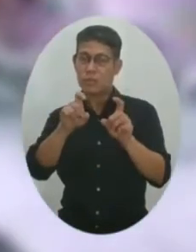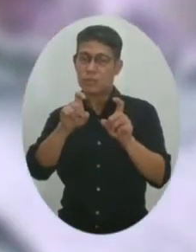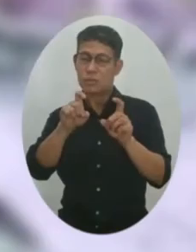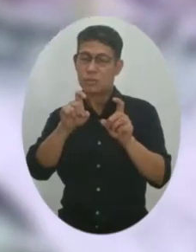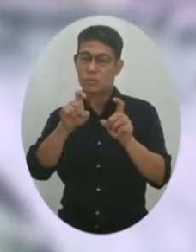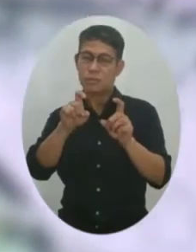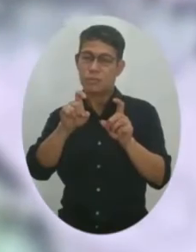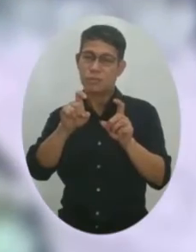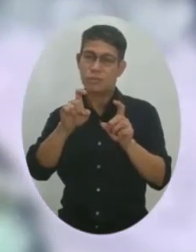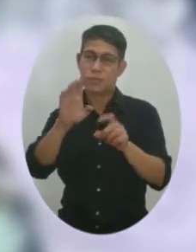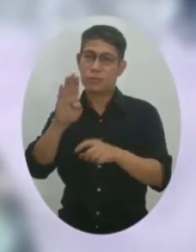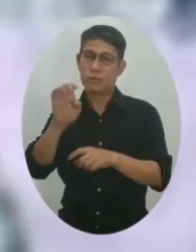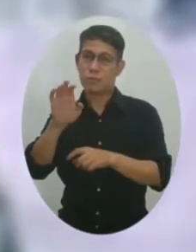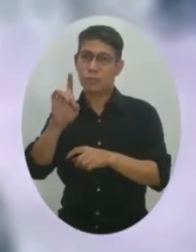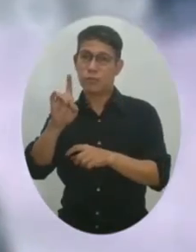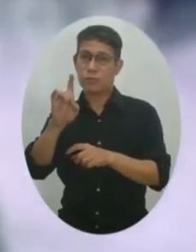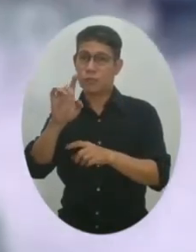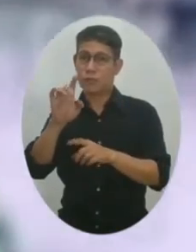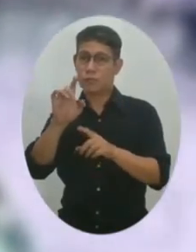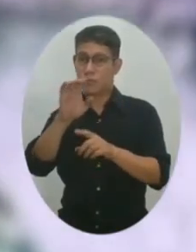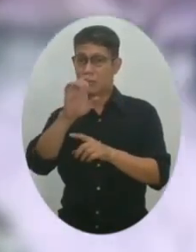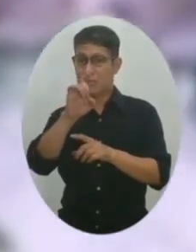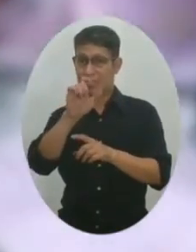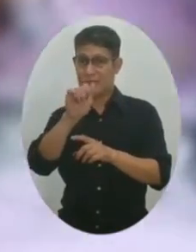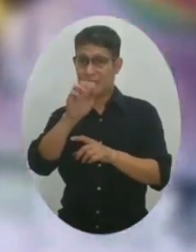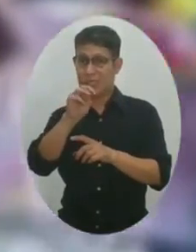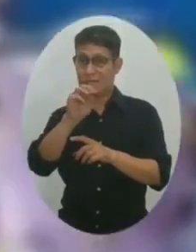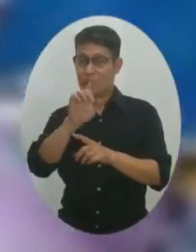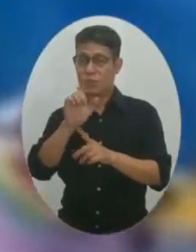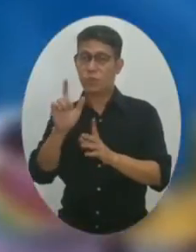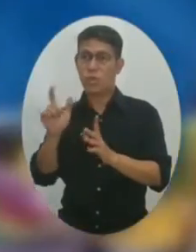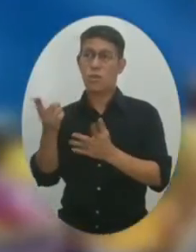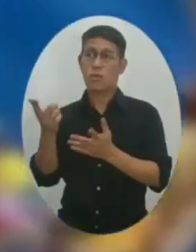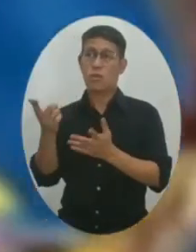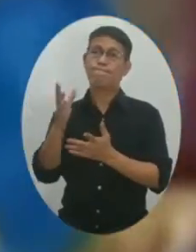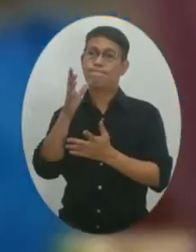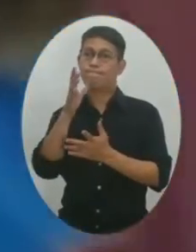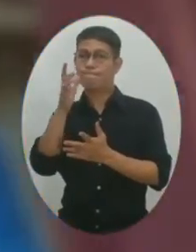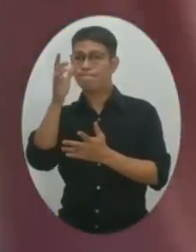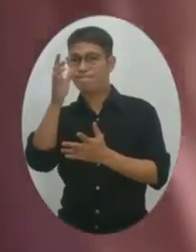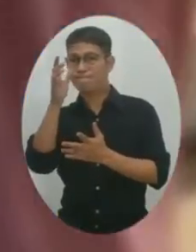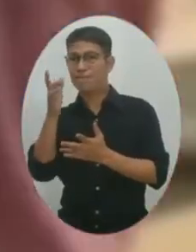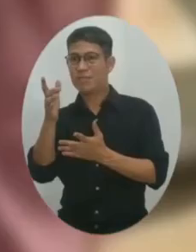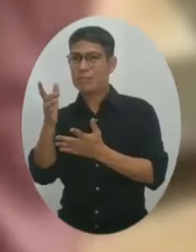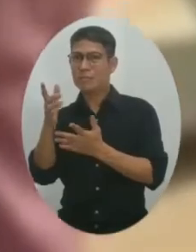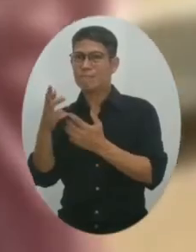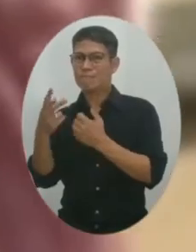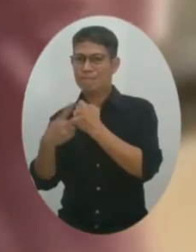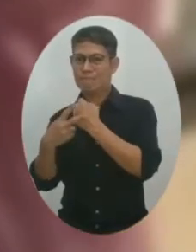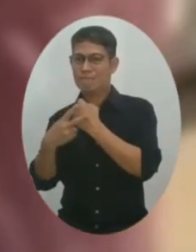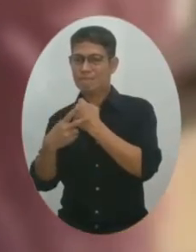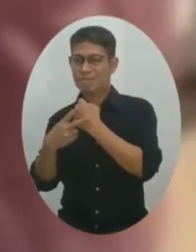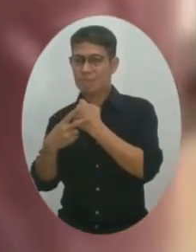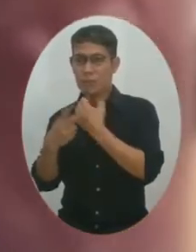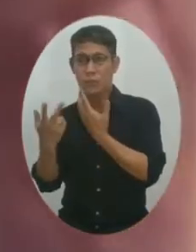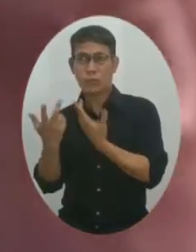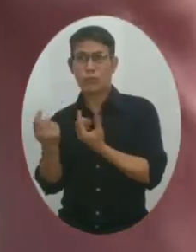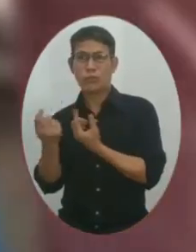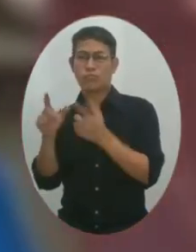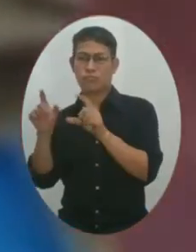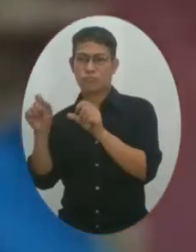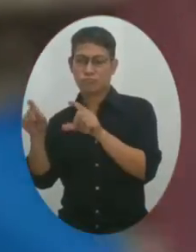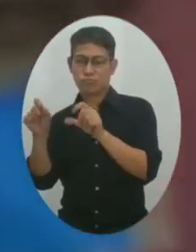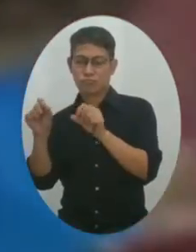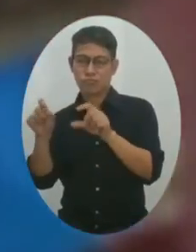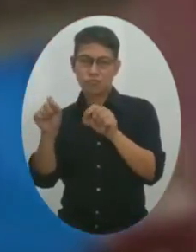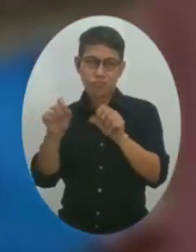ginagawa po ngayon nila mama at saka ni papa para makatulong at makaipon sa pambakal ko is nagtitinda po sila sa iba't